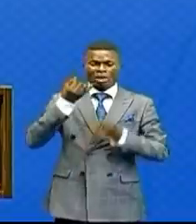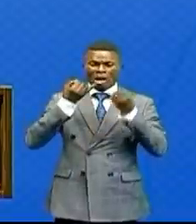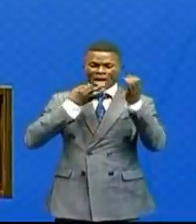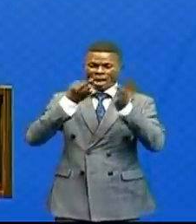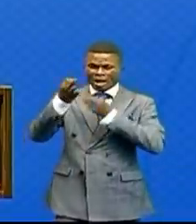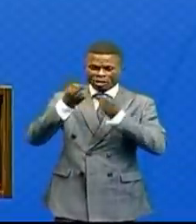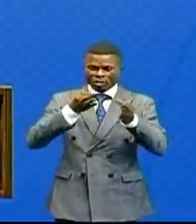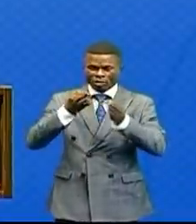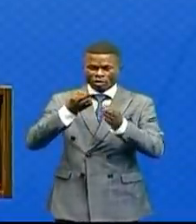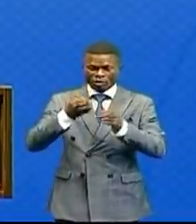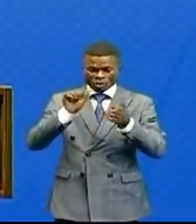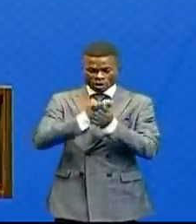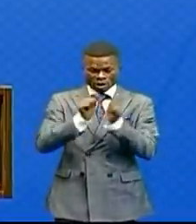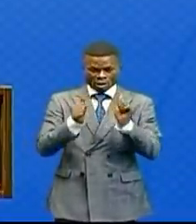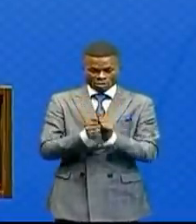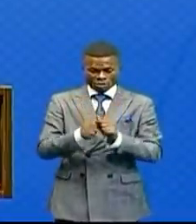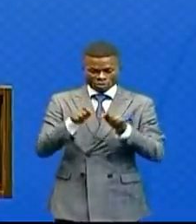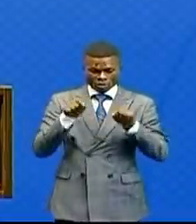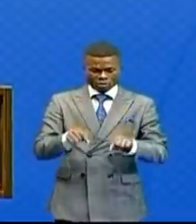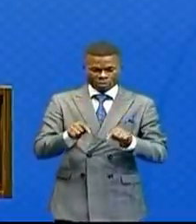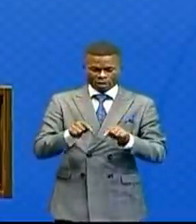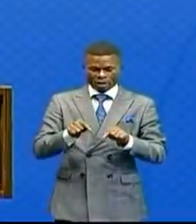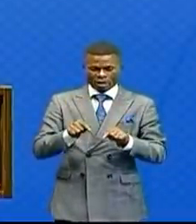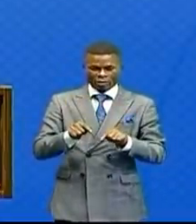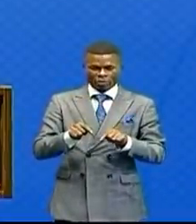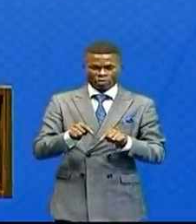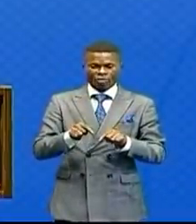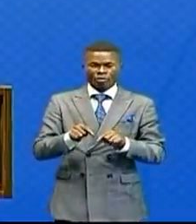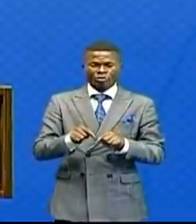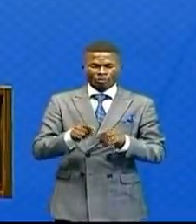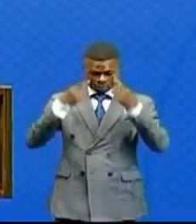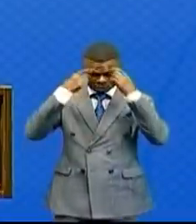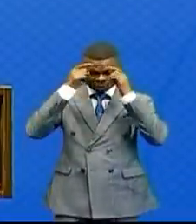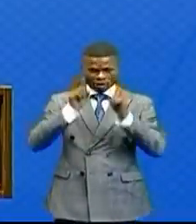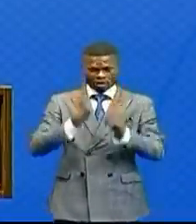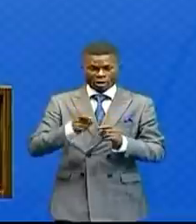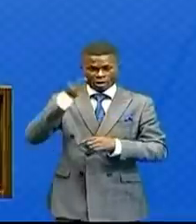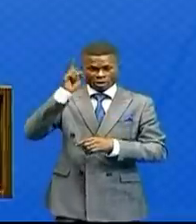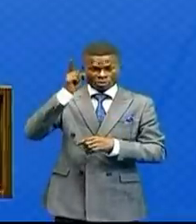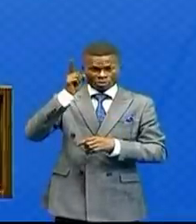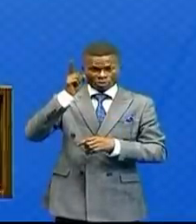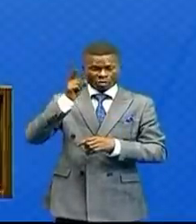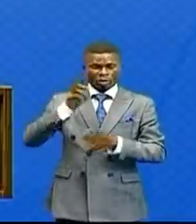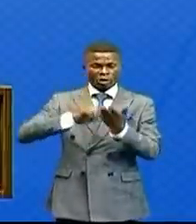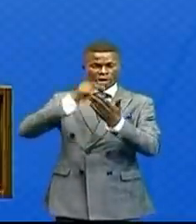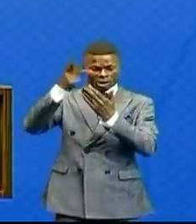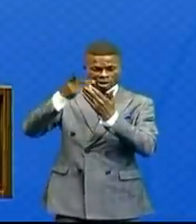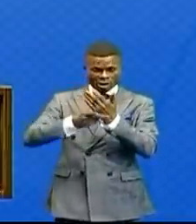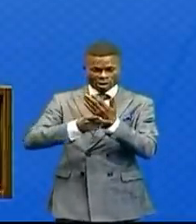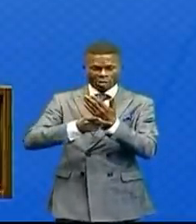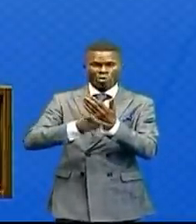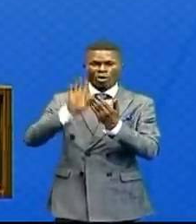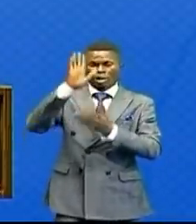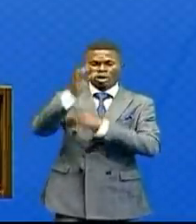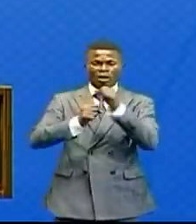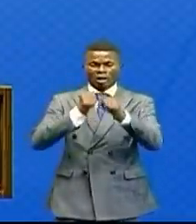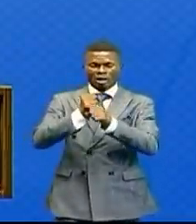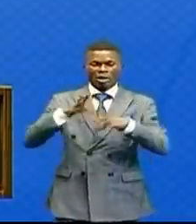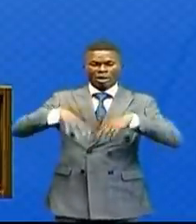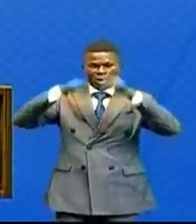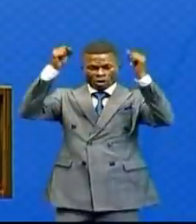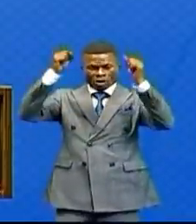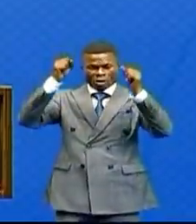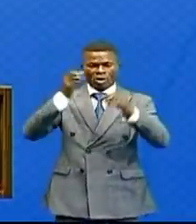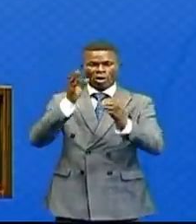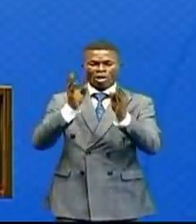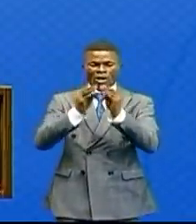indiqué que la conjoncture reste marquée par la conclusion de la première revue du programme triennal dont l'approbation par